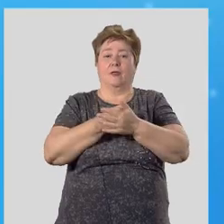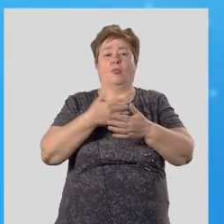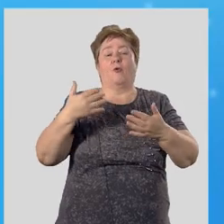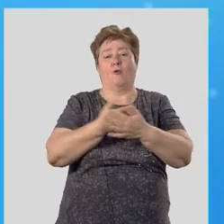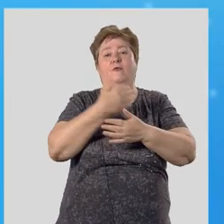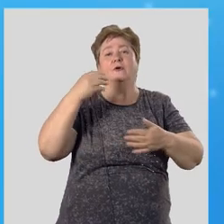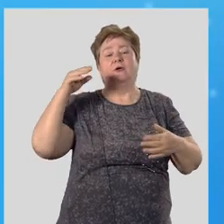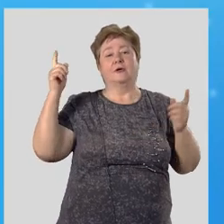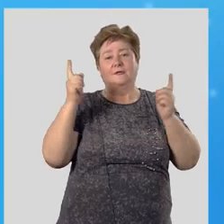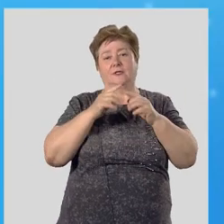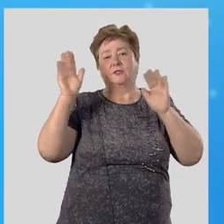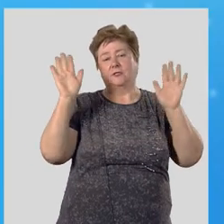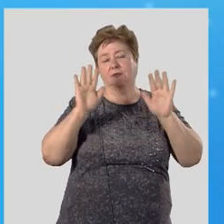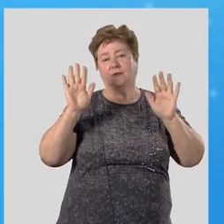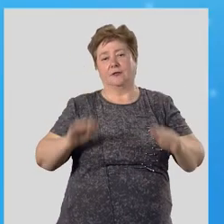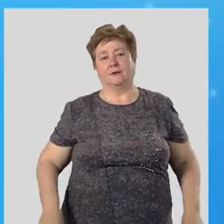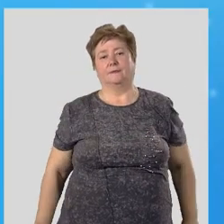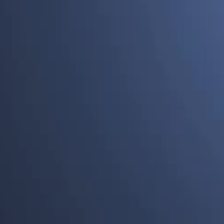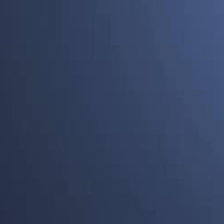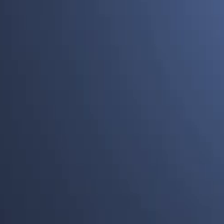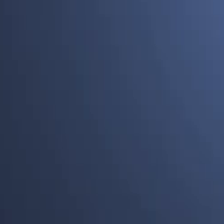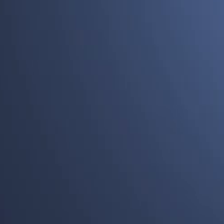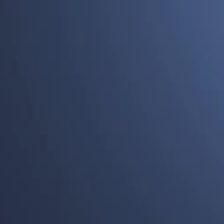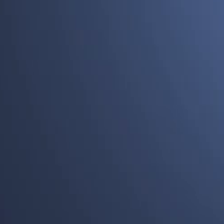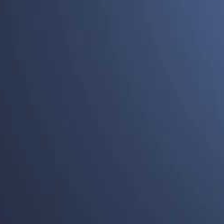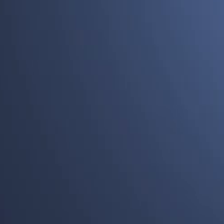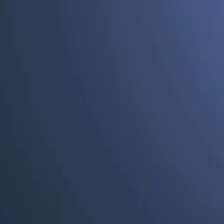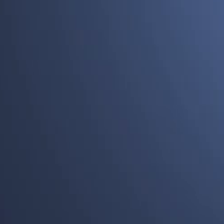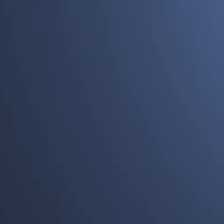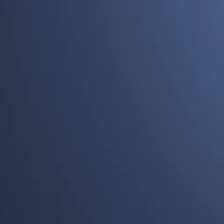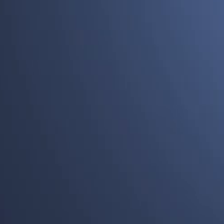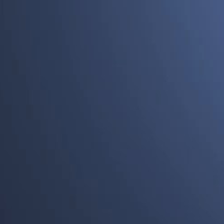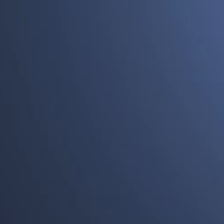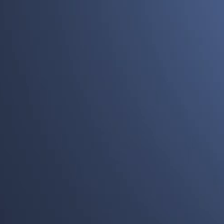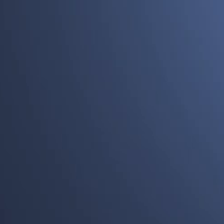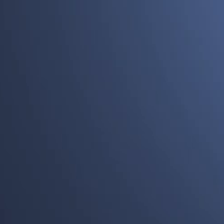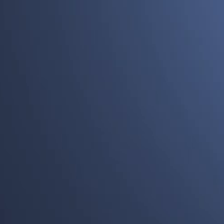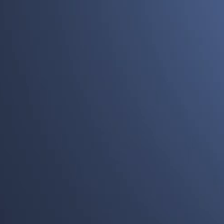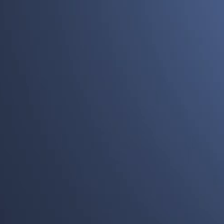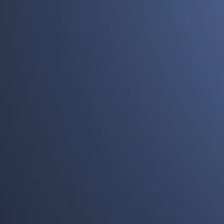встреч. До свидания.